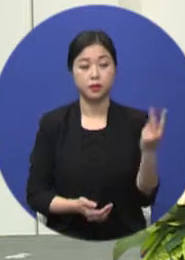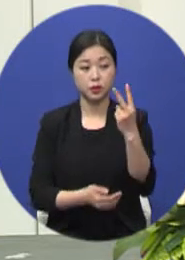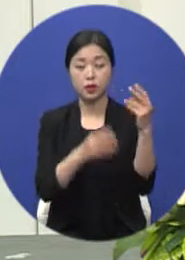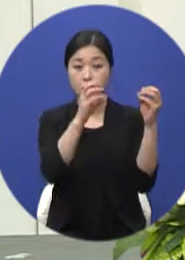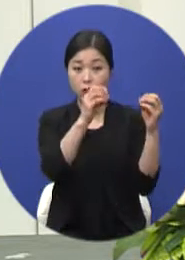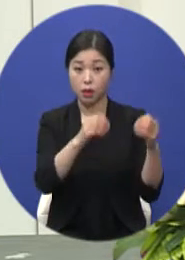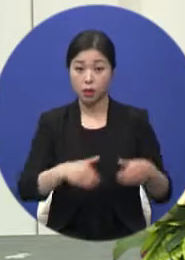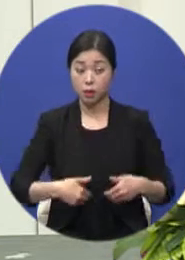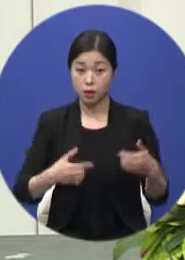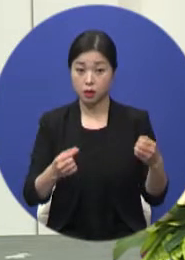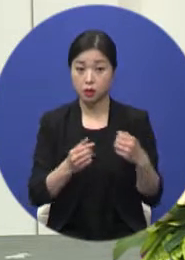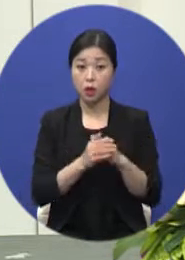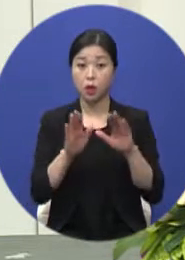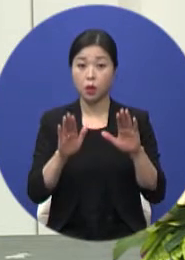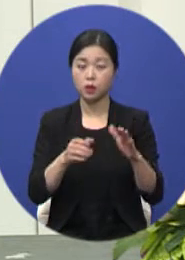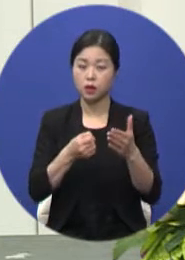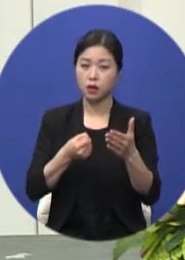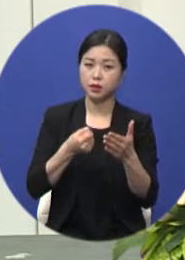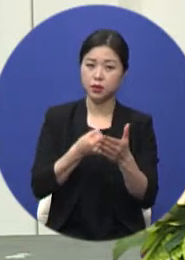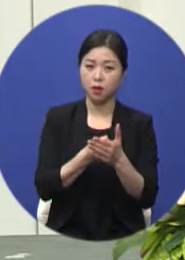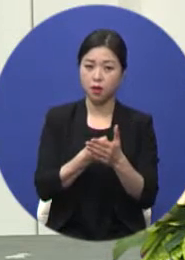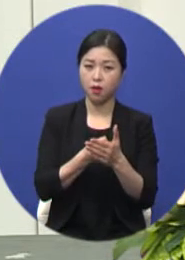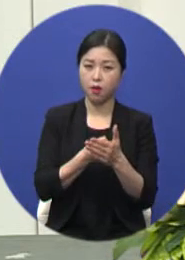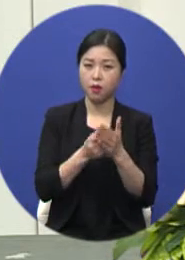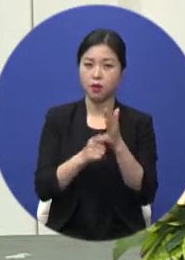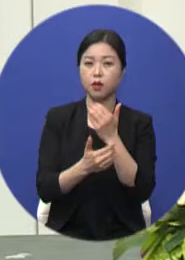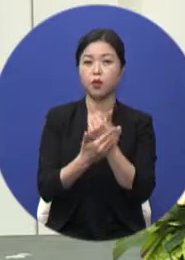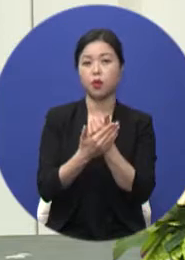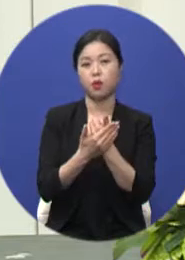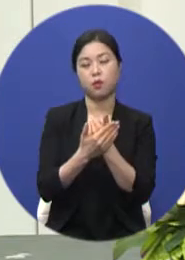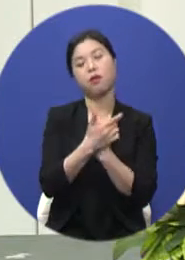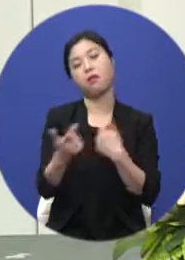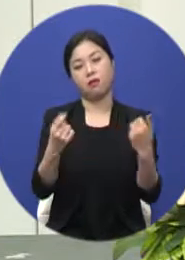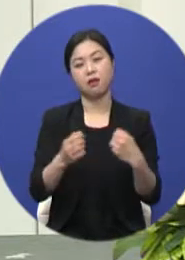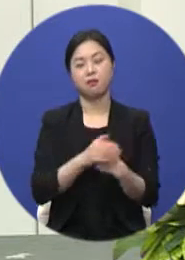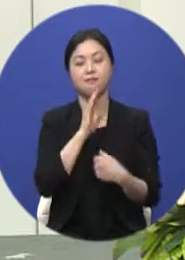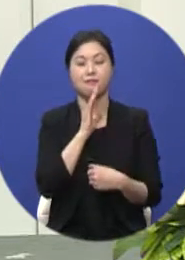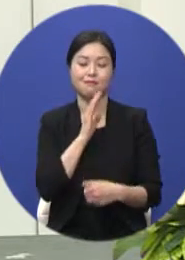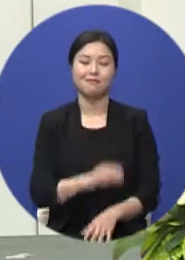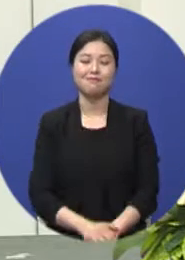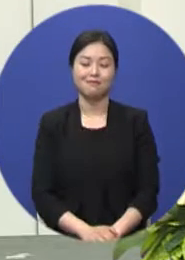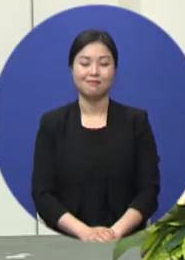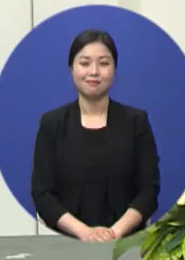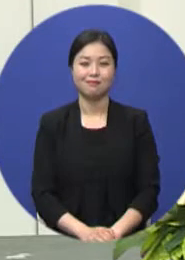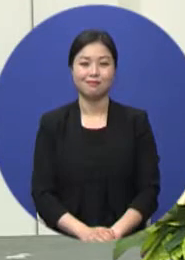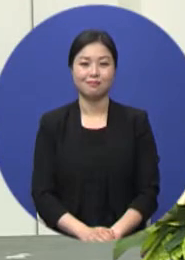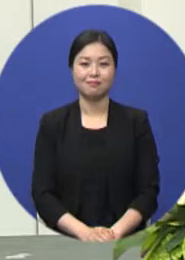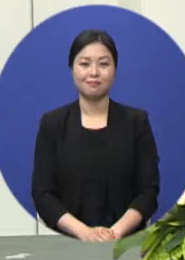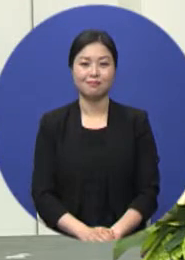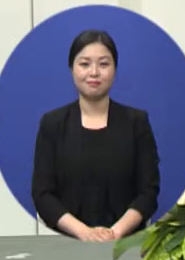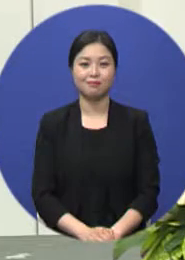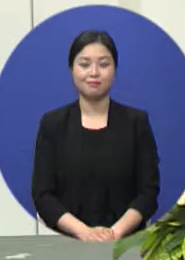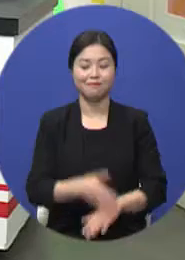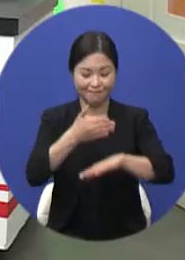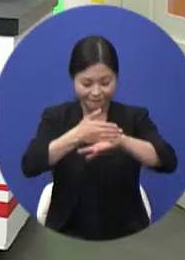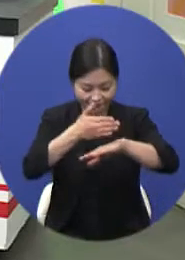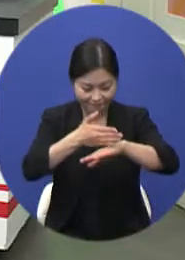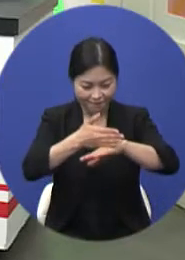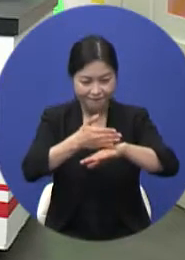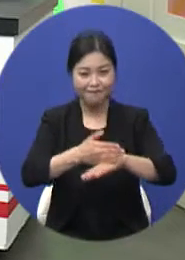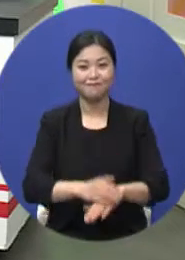오늘 결정 내리는데 도움이 많이 됐습니다. 그죠? 네.